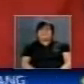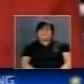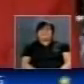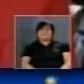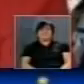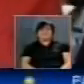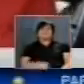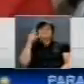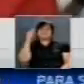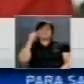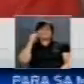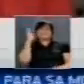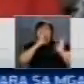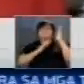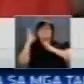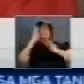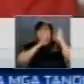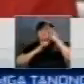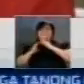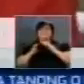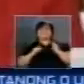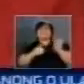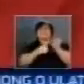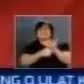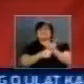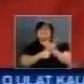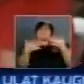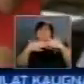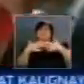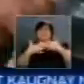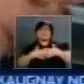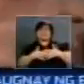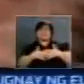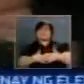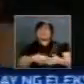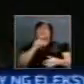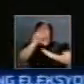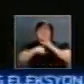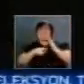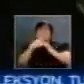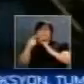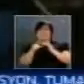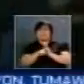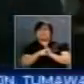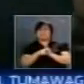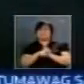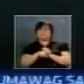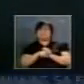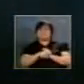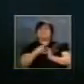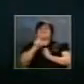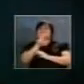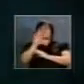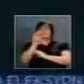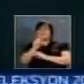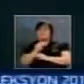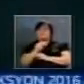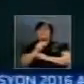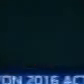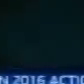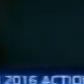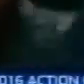Nako, Mike, ang problema namin dito ay ang vote counting machine dahil mag-iisang oras na, Mike, na itong VCM na sa aking